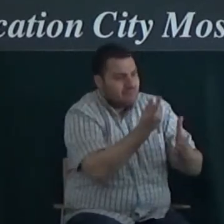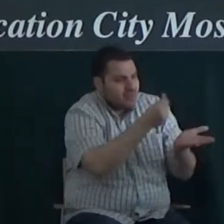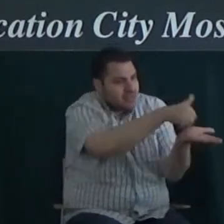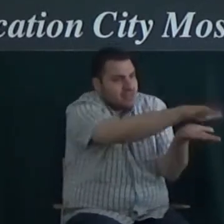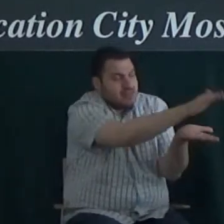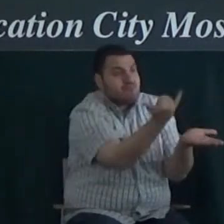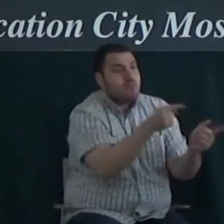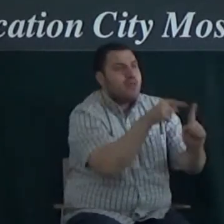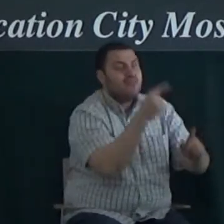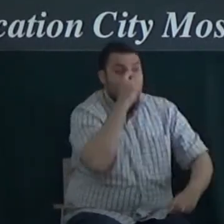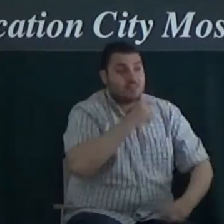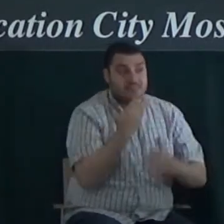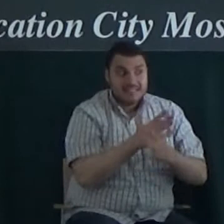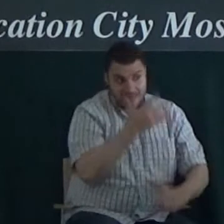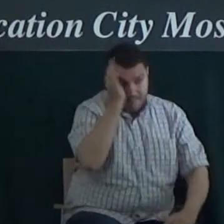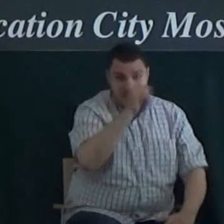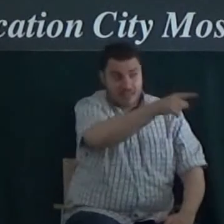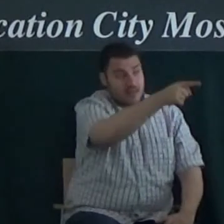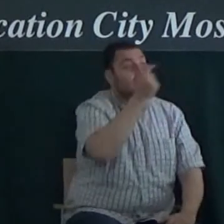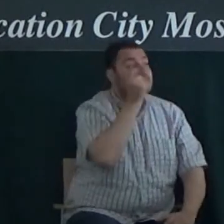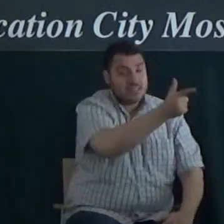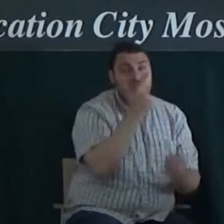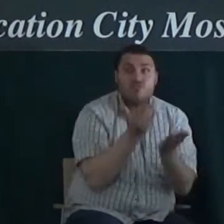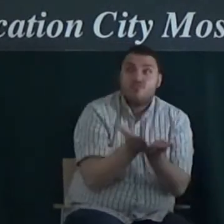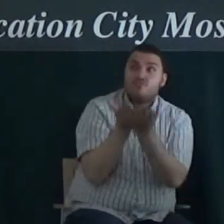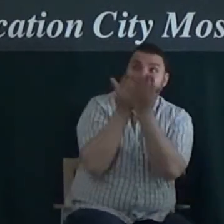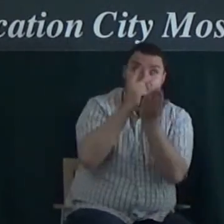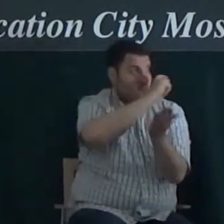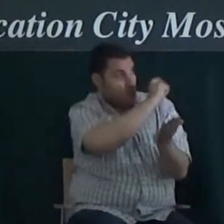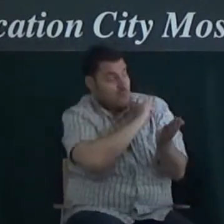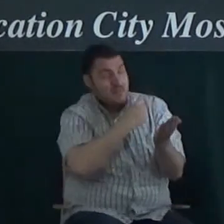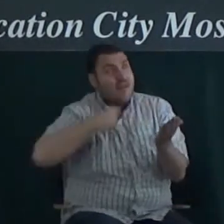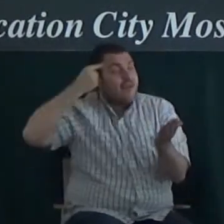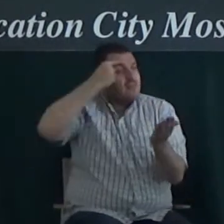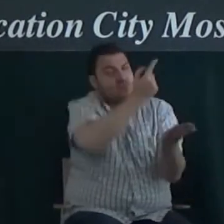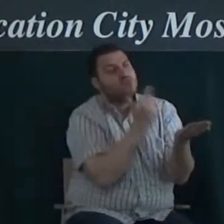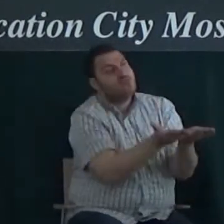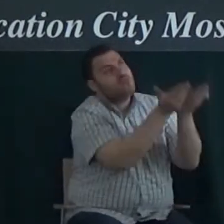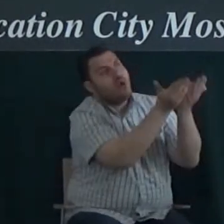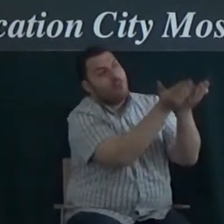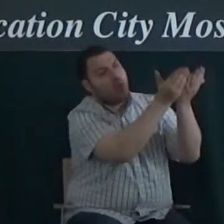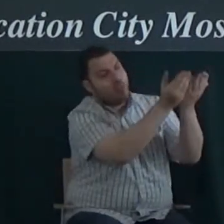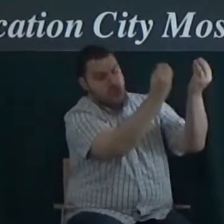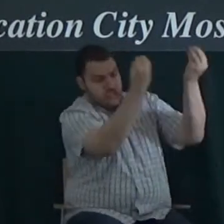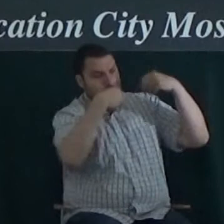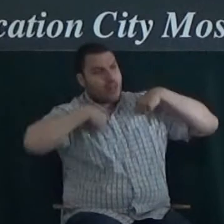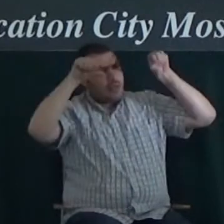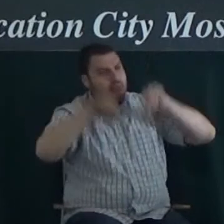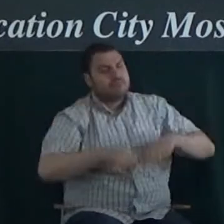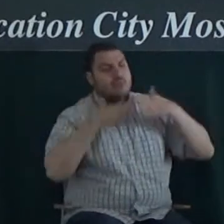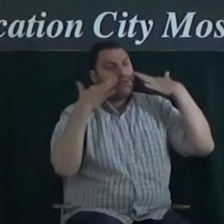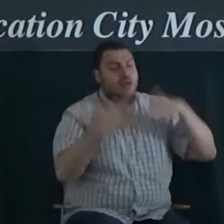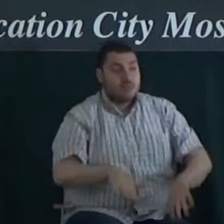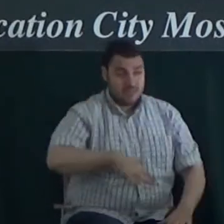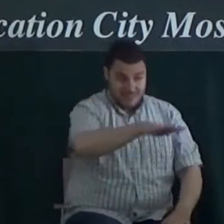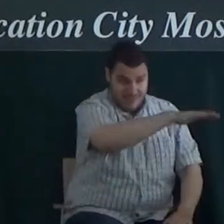المظلوم. فكم من دعوة لمظلوم سرت في ظلمات الليل، غفلنا عنها ولم يغفل الله عنها.